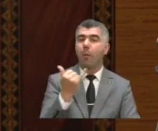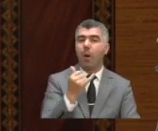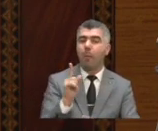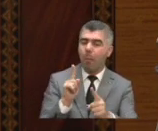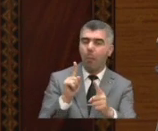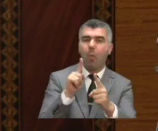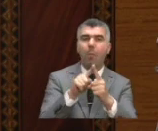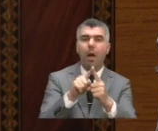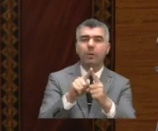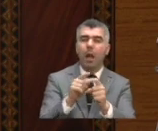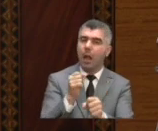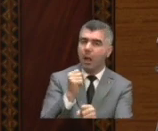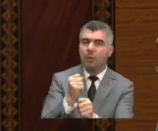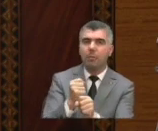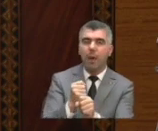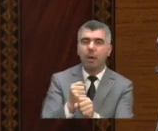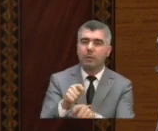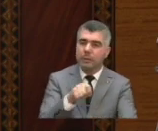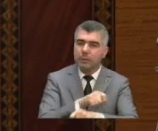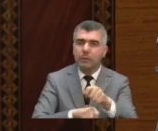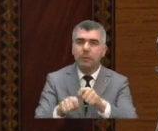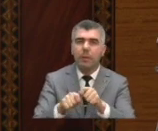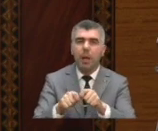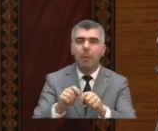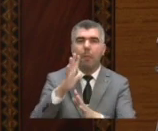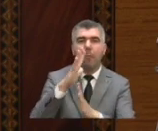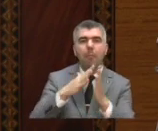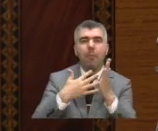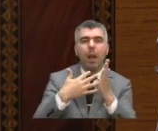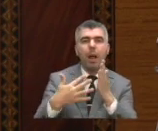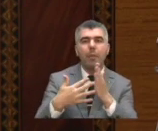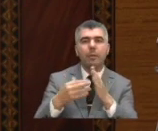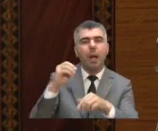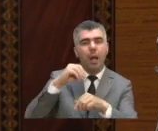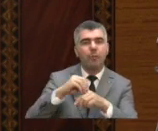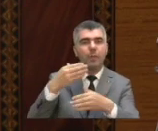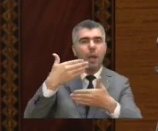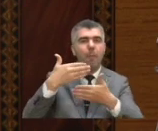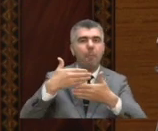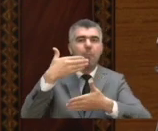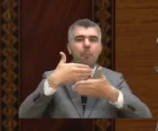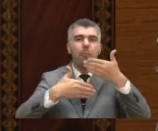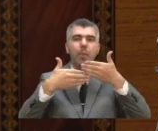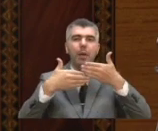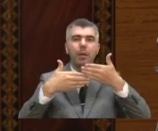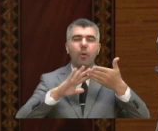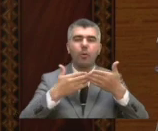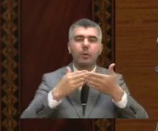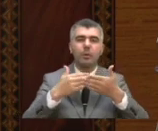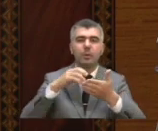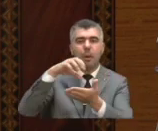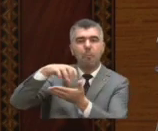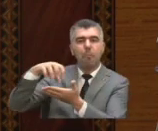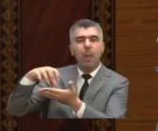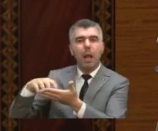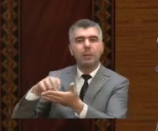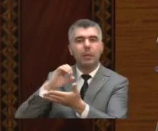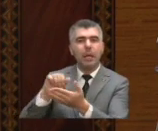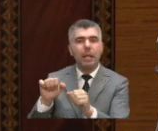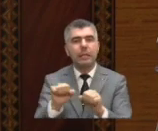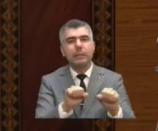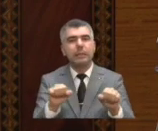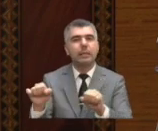الفوري والفعال لبرنامج اعاده البناء والتاهيل العام للمناطق المتضرره من